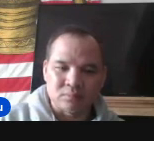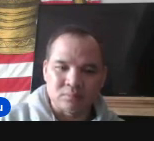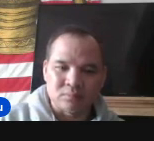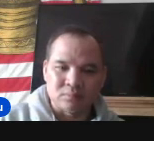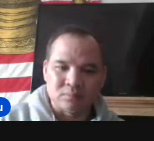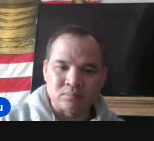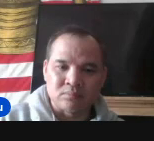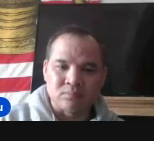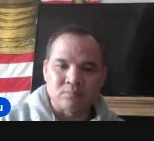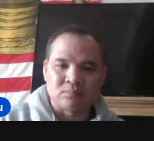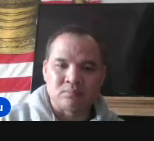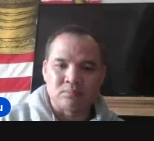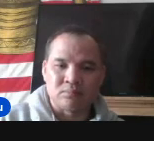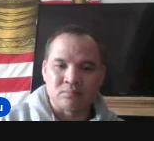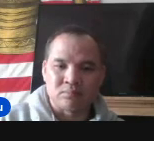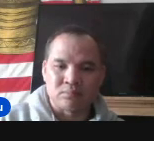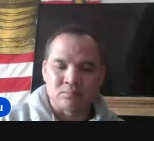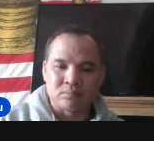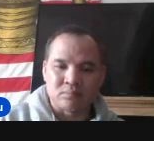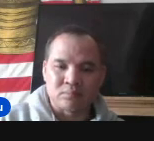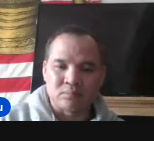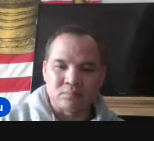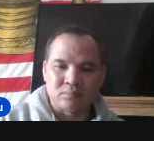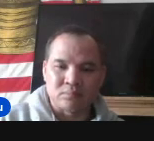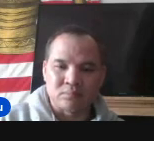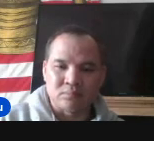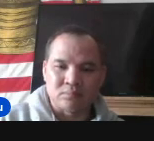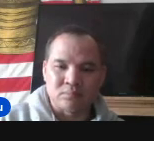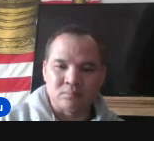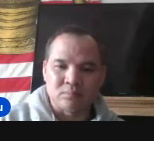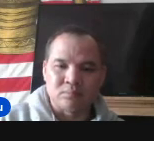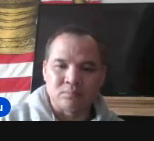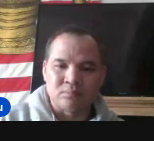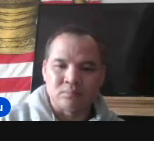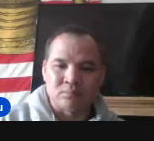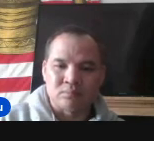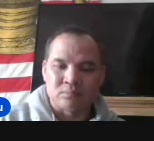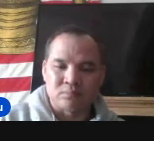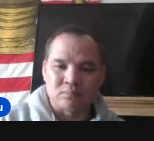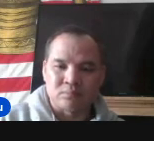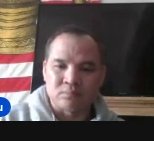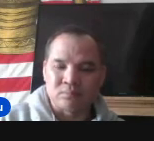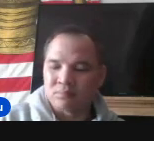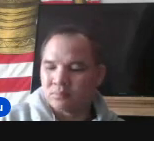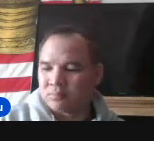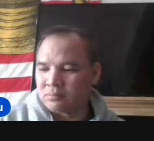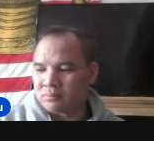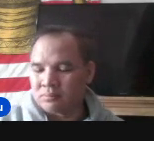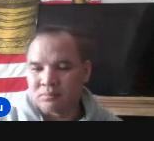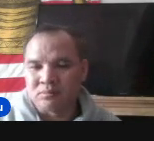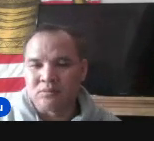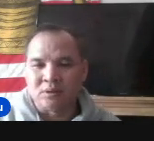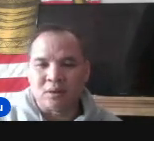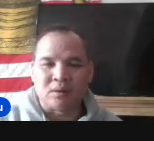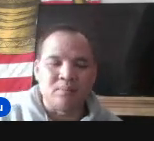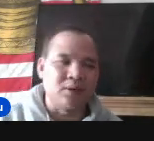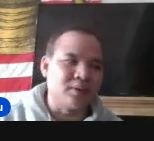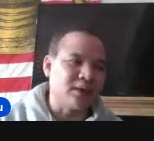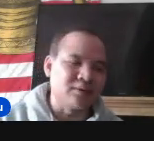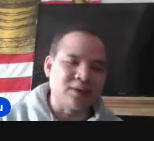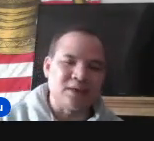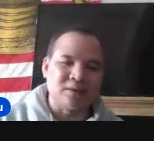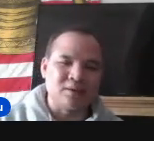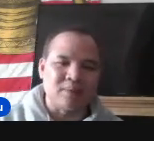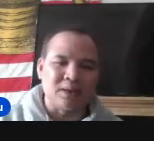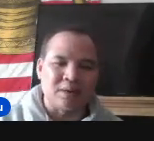ข้าไปอยู่ในการต่อรองแล้วมาเกี่ยวข้องกับเรื่องของการสู้รบด้วยนี่เราอาจจะไม่ค่อยรู้นะครับหรือเราก็ไม่รู้